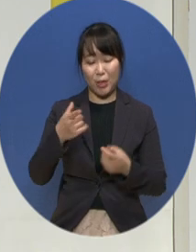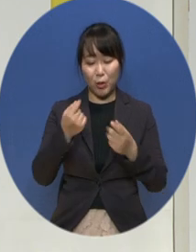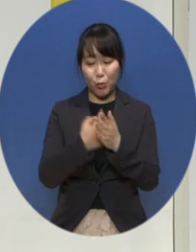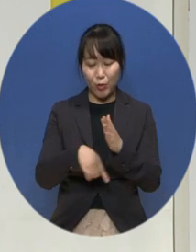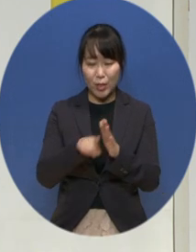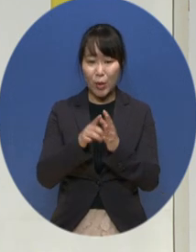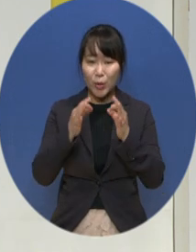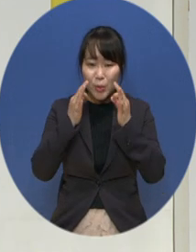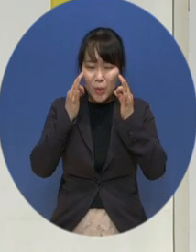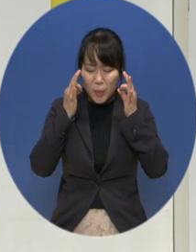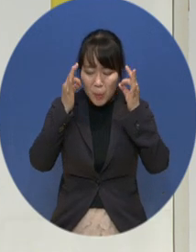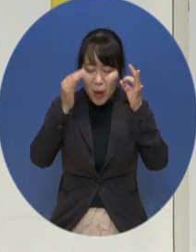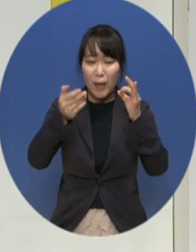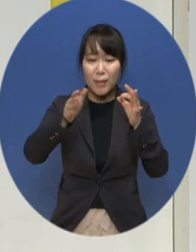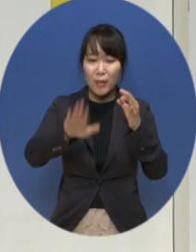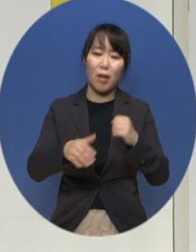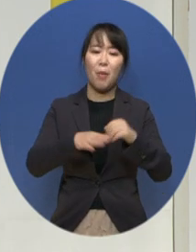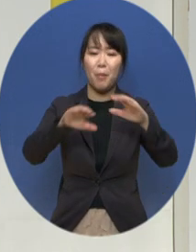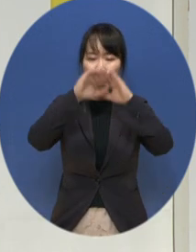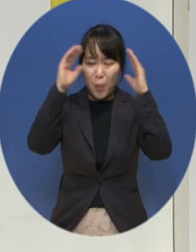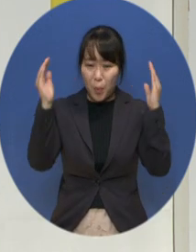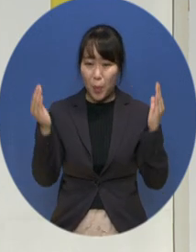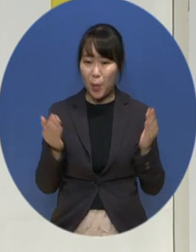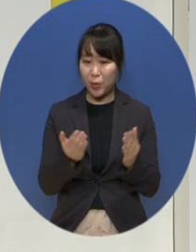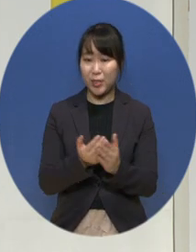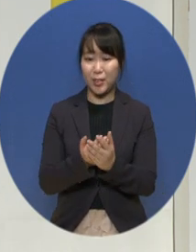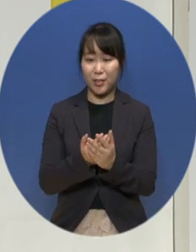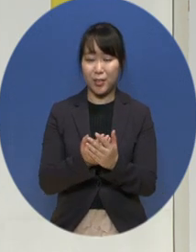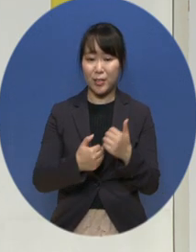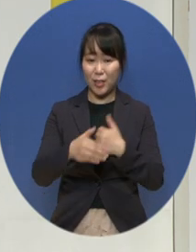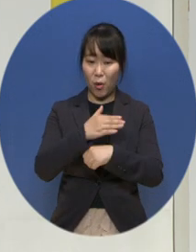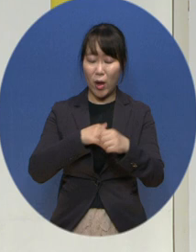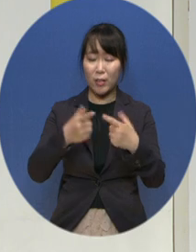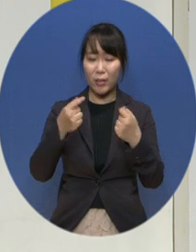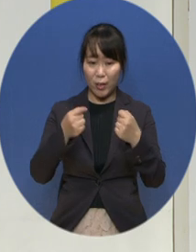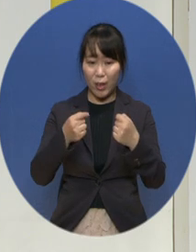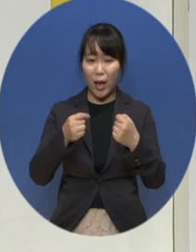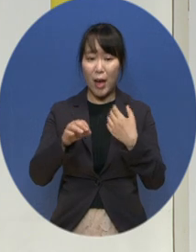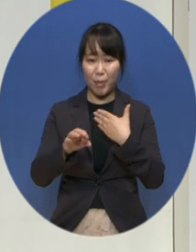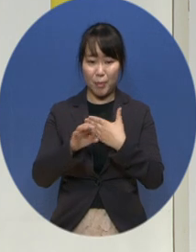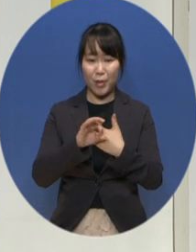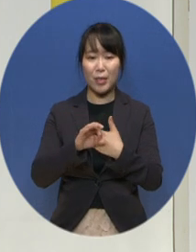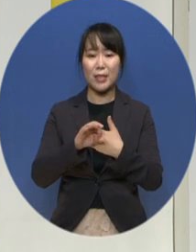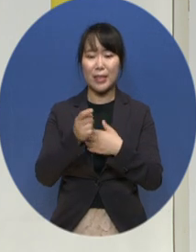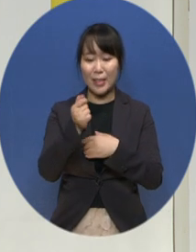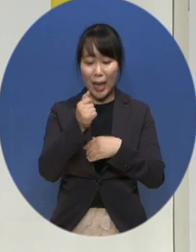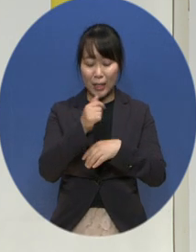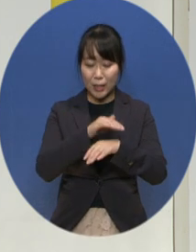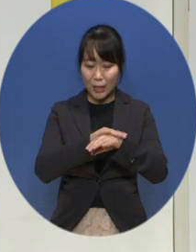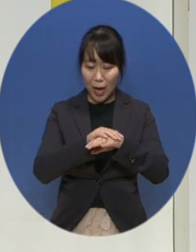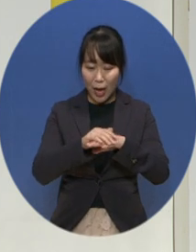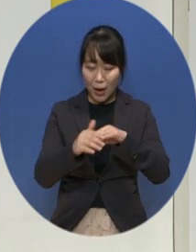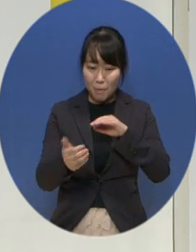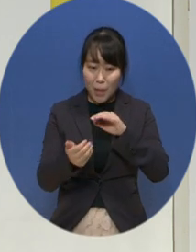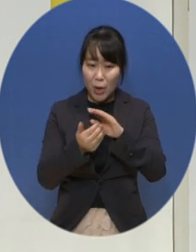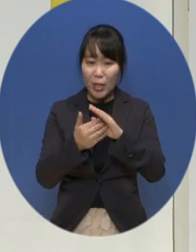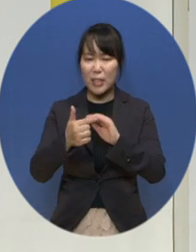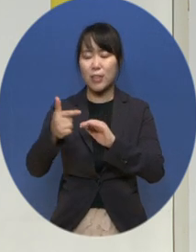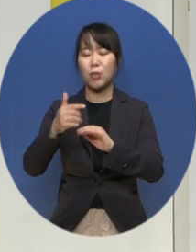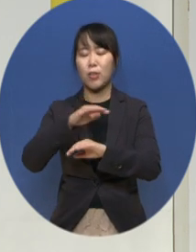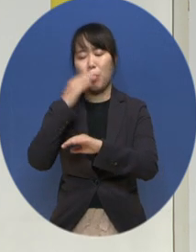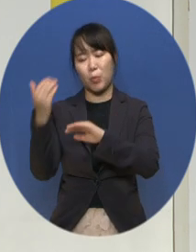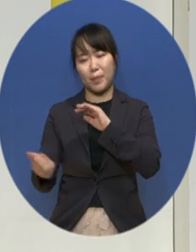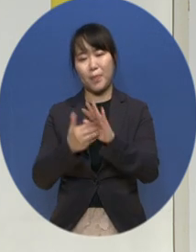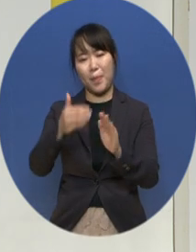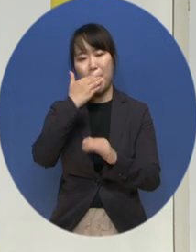노력은 하는데 모든 일을 그렇게 하면 네 저는 자연 송출을 이루어서 또 큰 정취도 이뤄낼